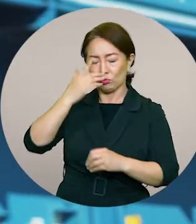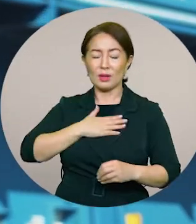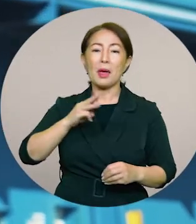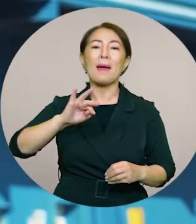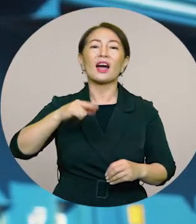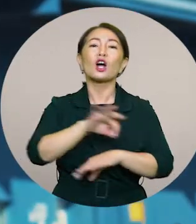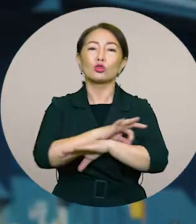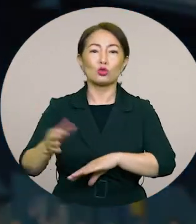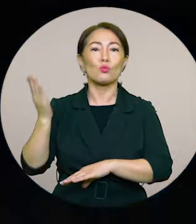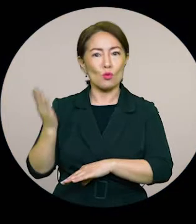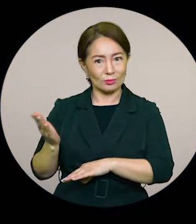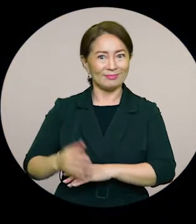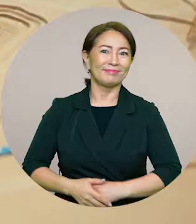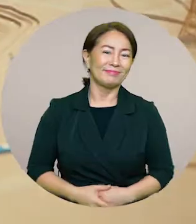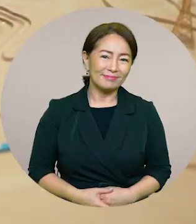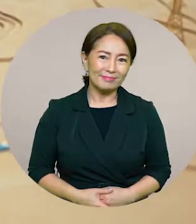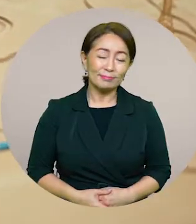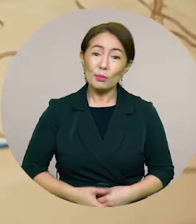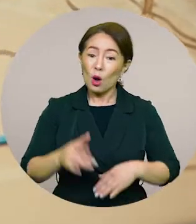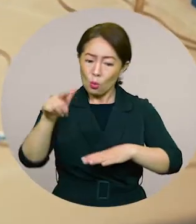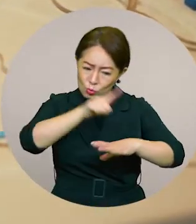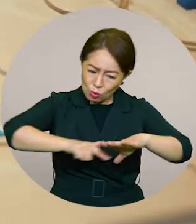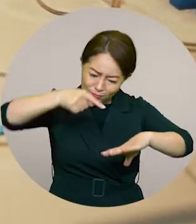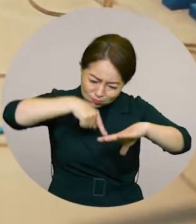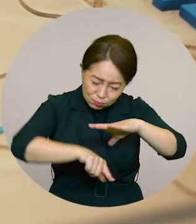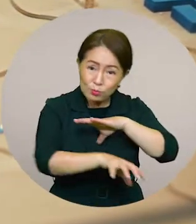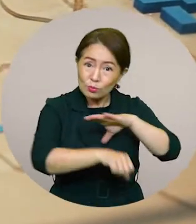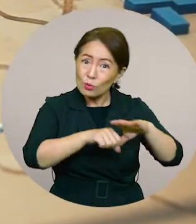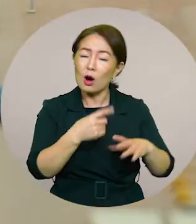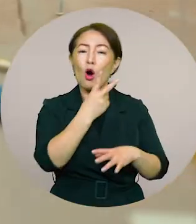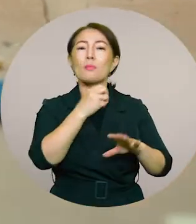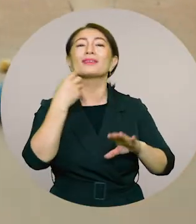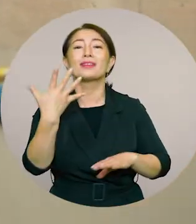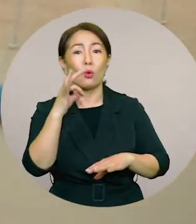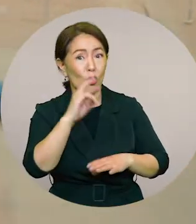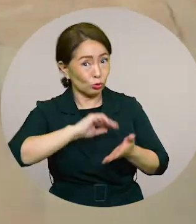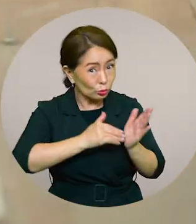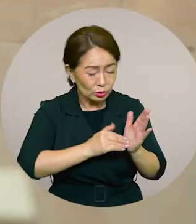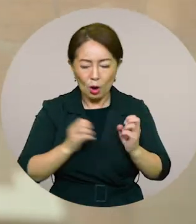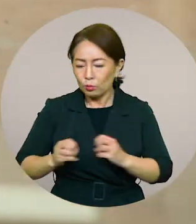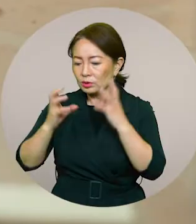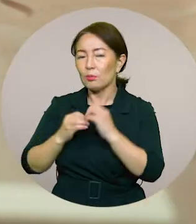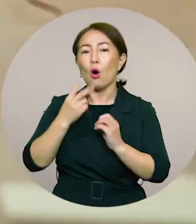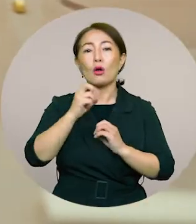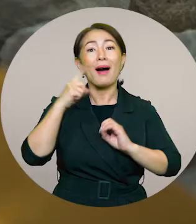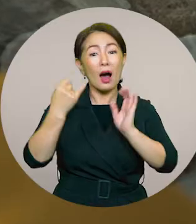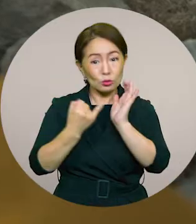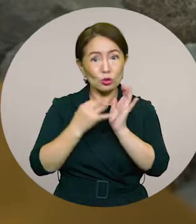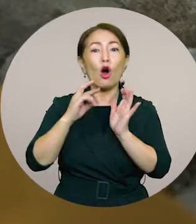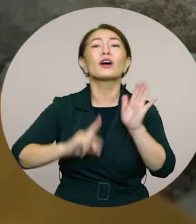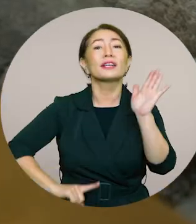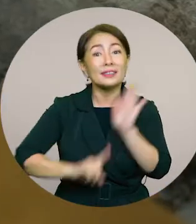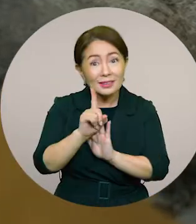болохыг харуулж байна. Гүний уурхаан төлөвлөлт 2005 онд, бүтээн байгуулалт нь 2016 онд эхэлсэн.